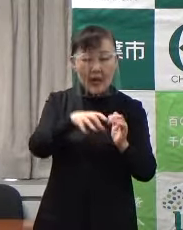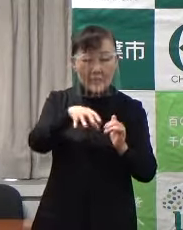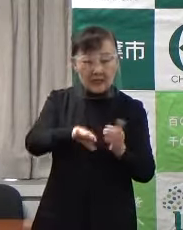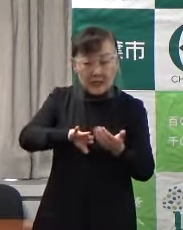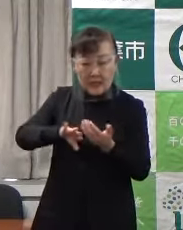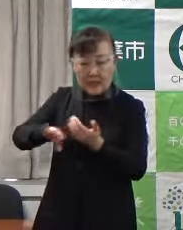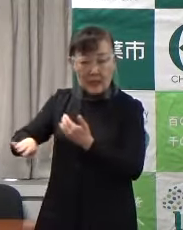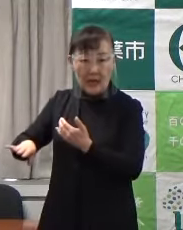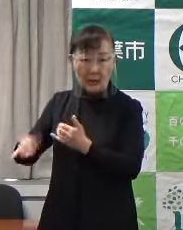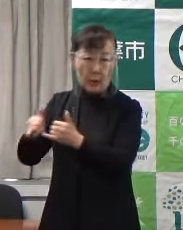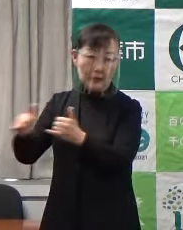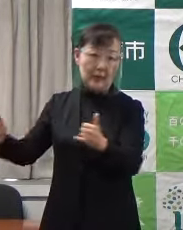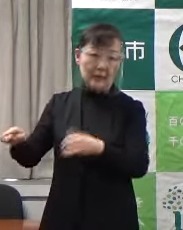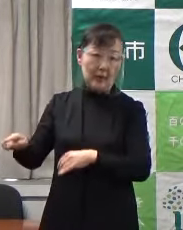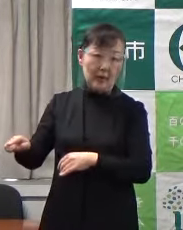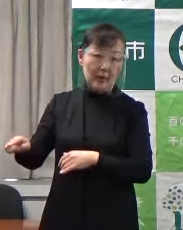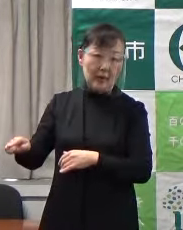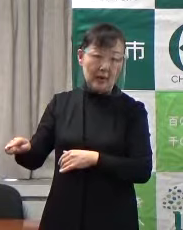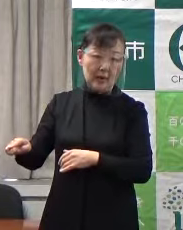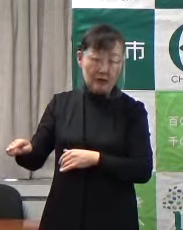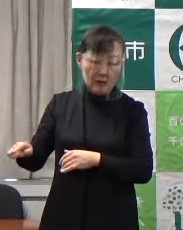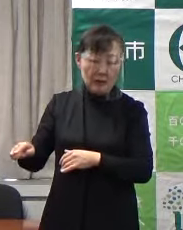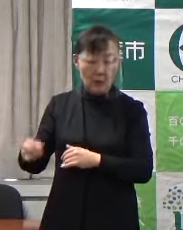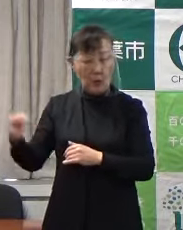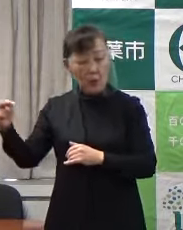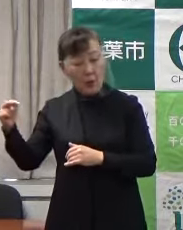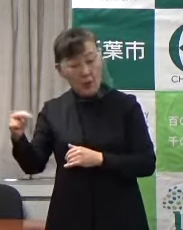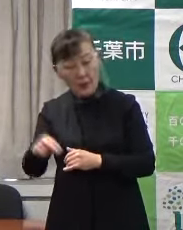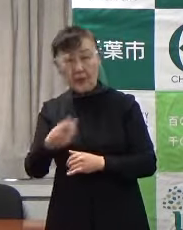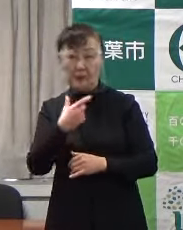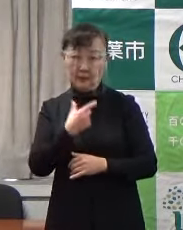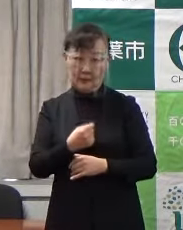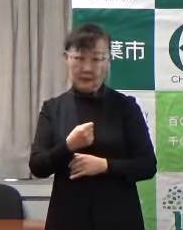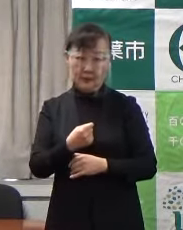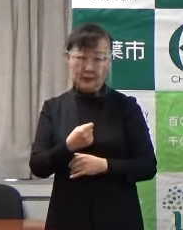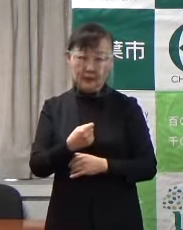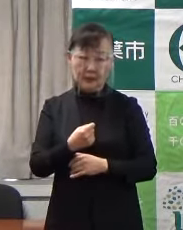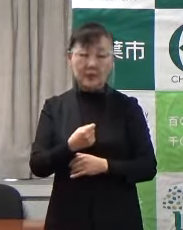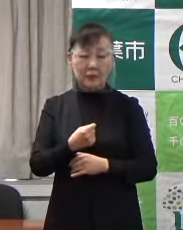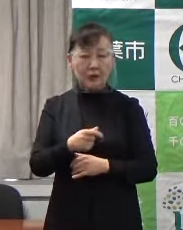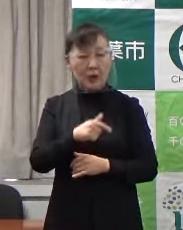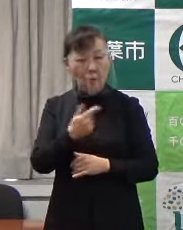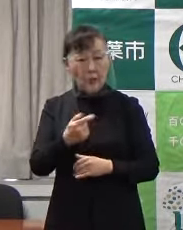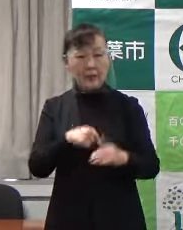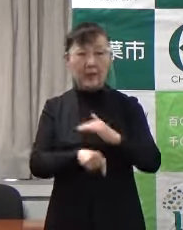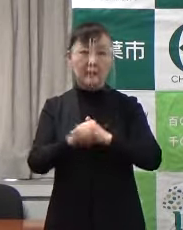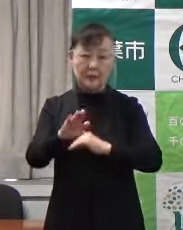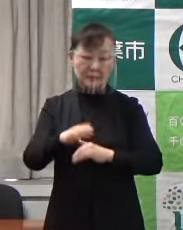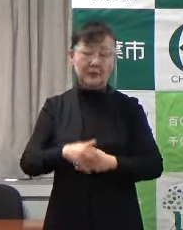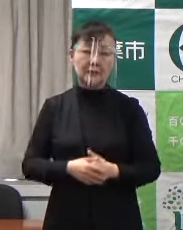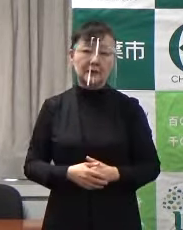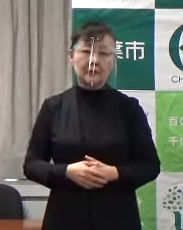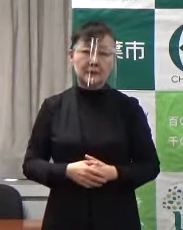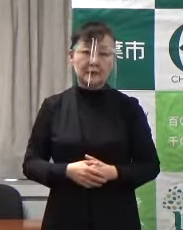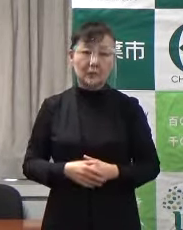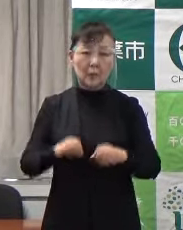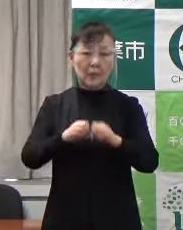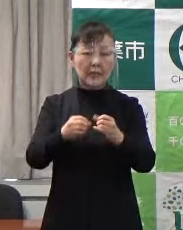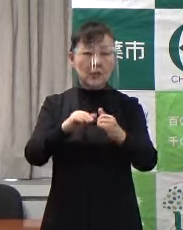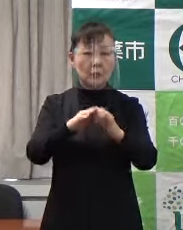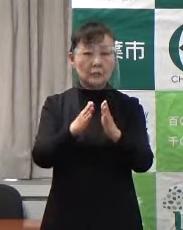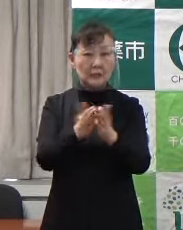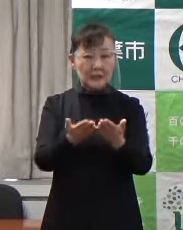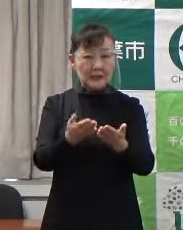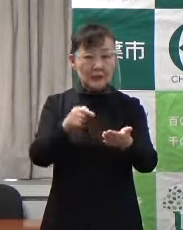もご覧になっていただきたいというところが大きいです。今回この記録誌